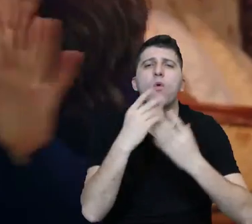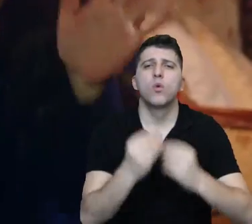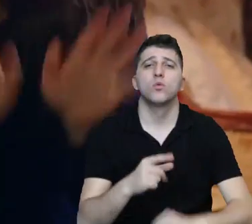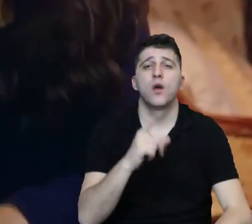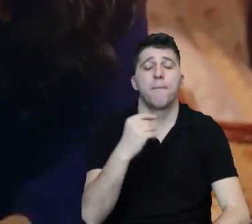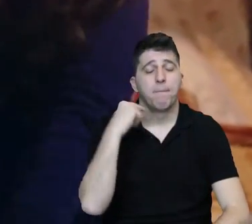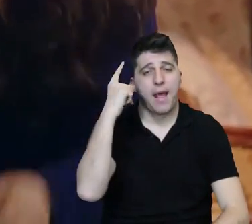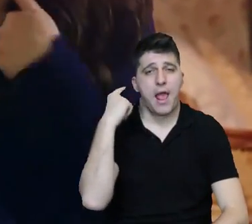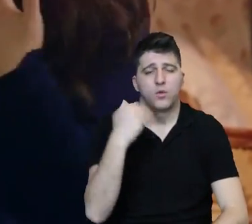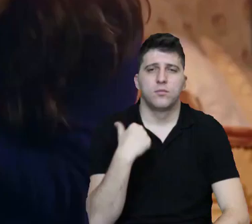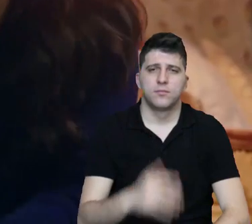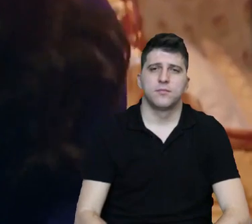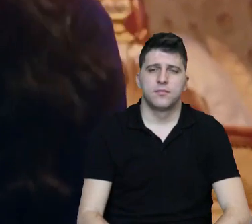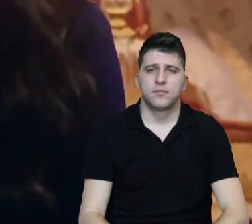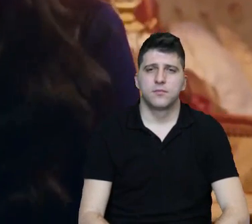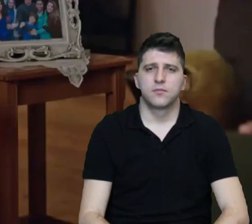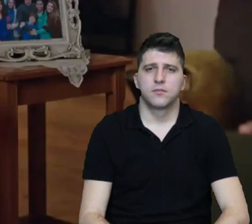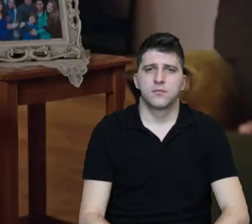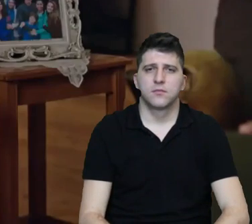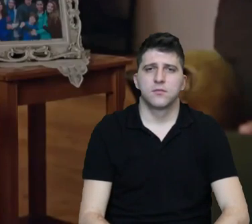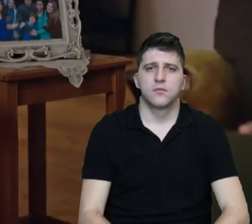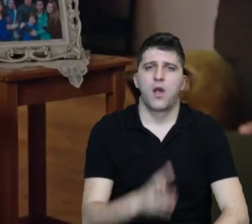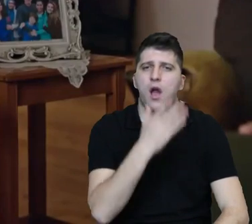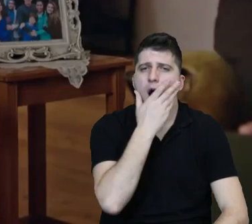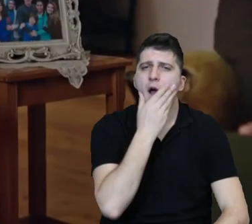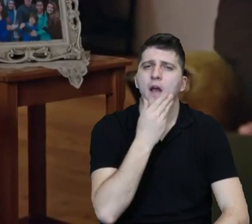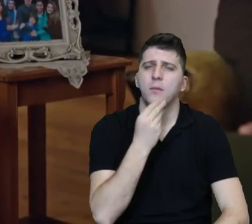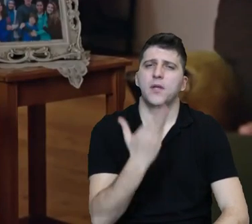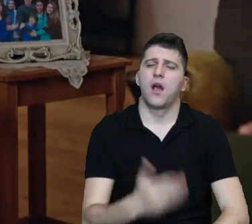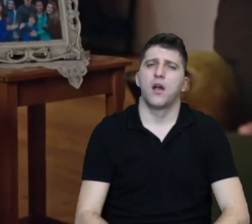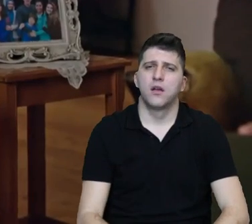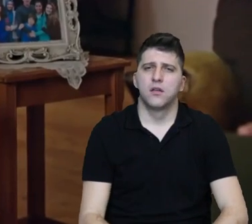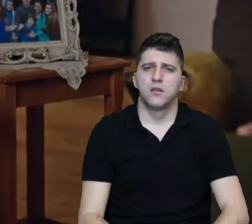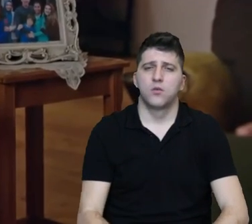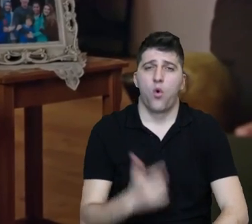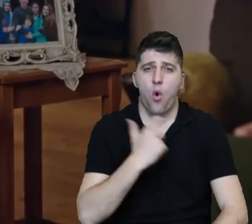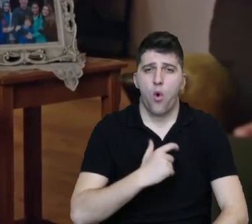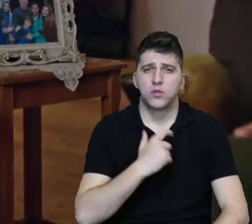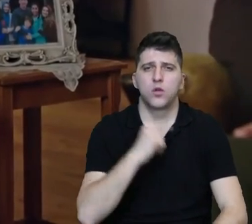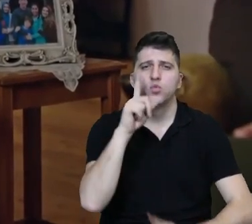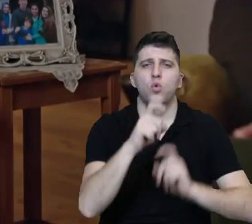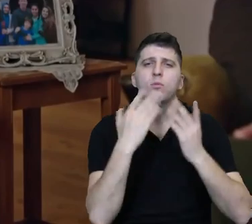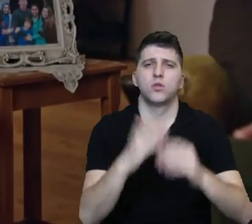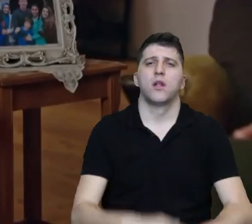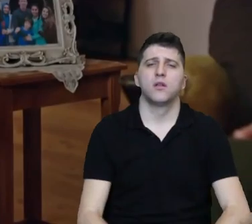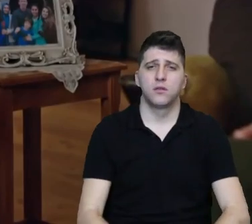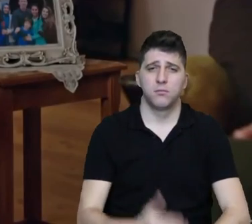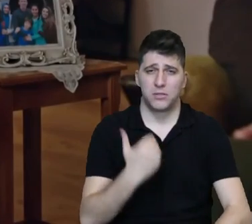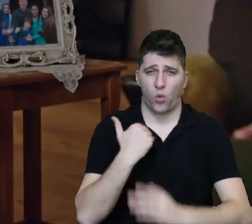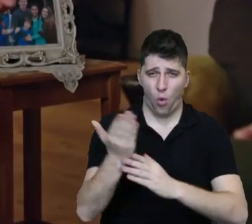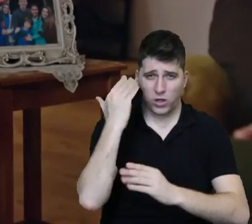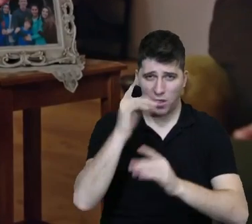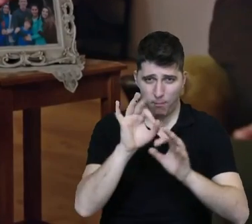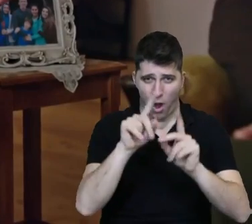onu çok merak ediyorum ben. Ne ayıp şey. Mahrem süvariler bunlar. Bizim